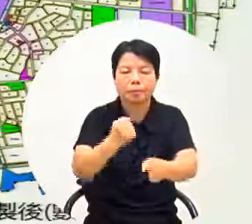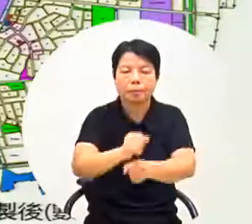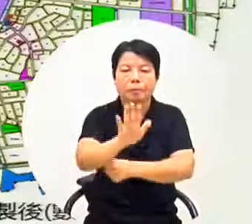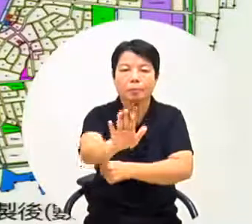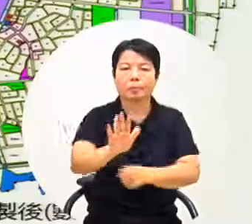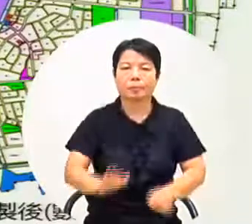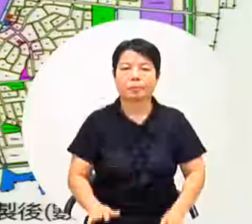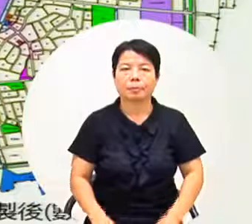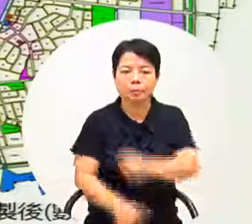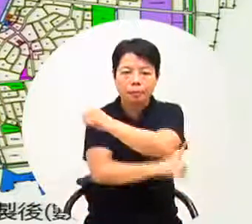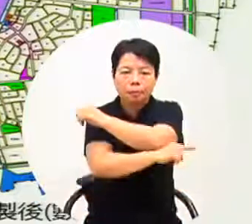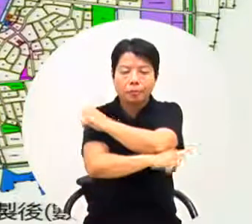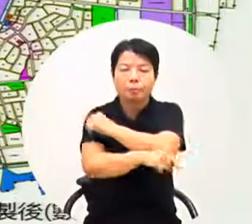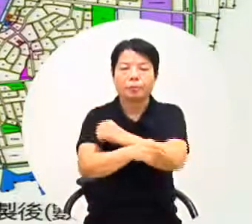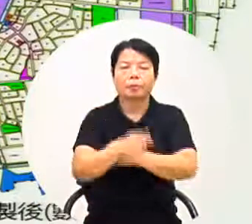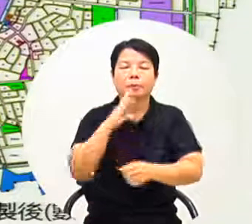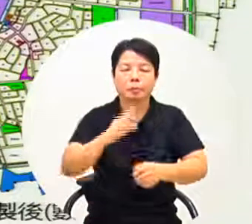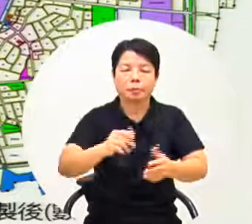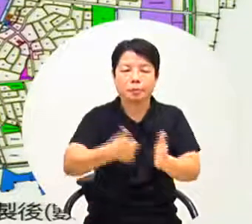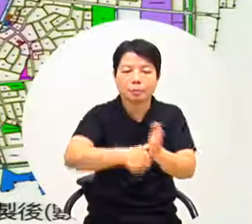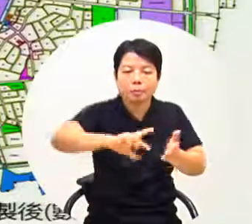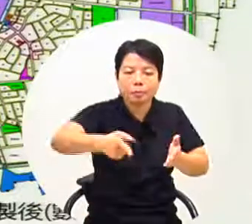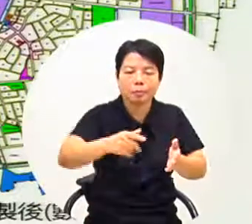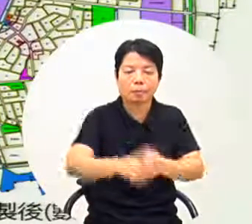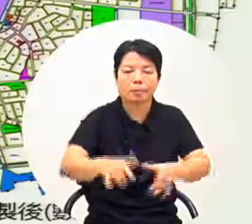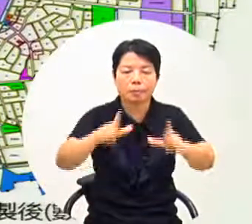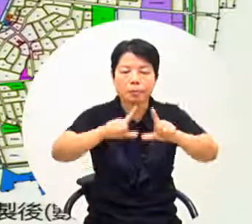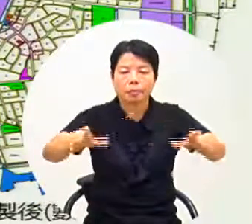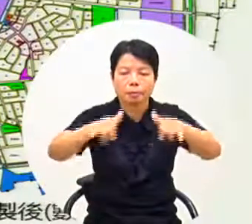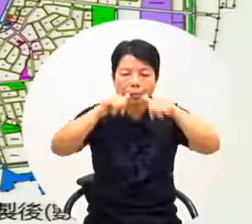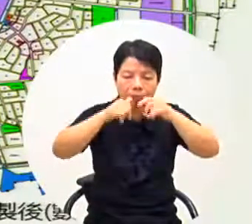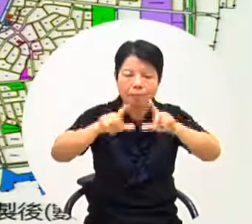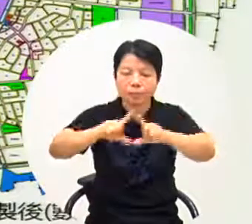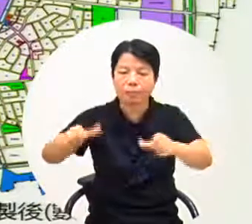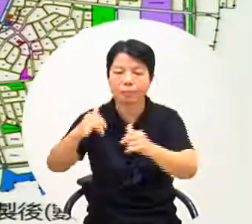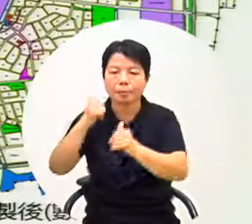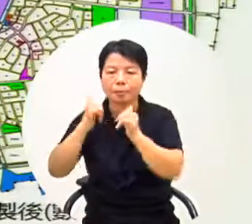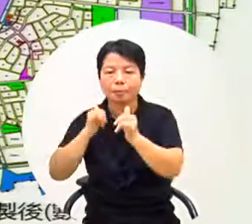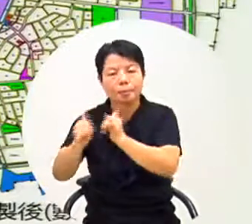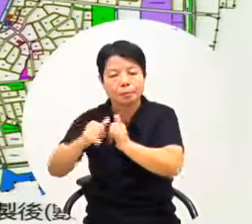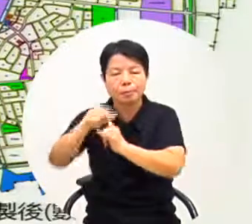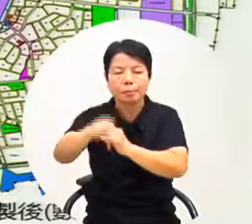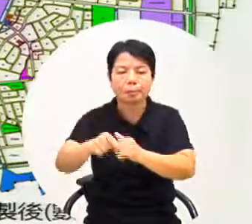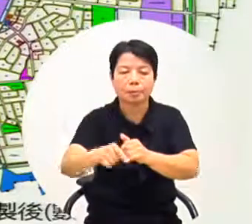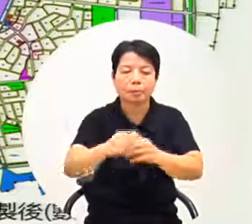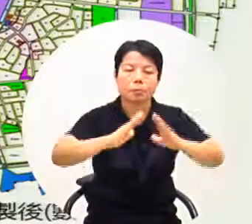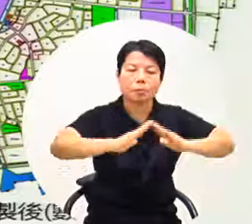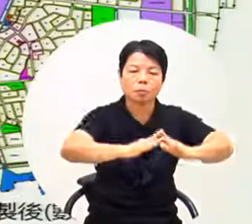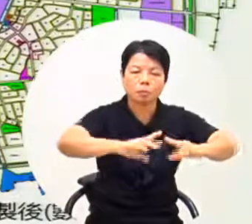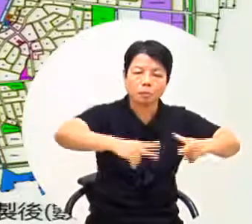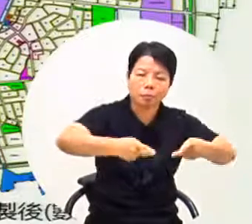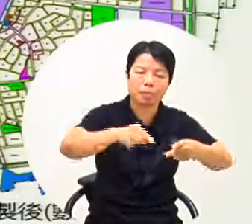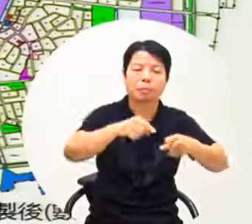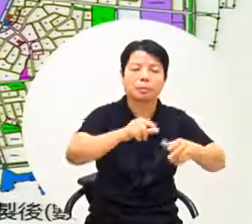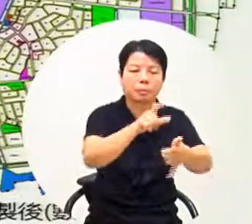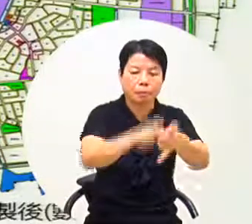最后呢，我想我们是变更大寮大社的都市计划案。那这个整个呢，其实最主要